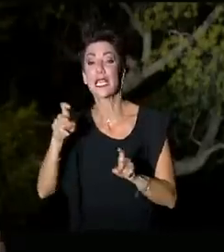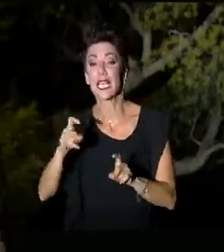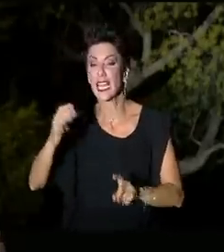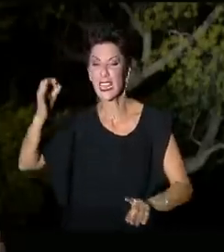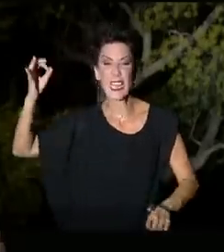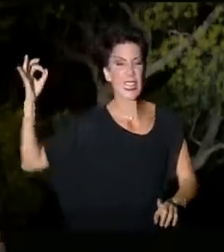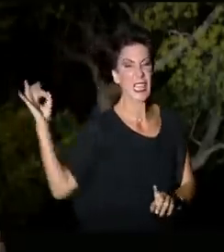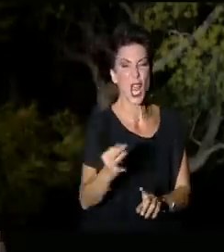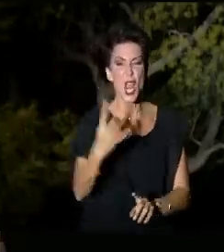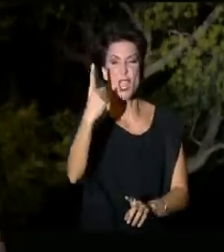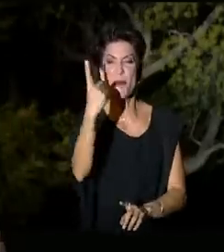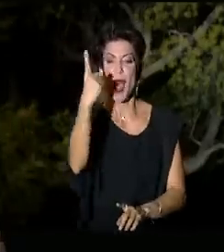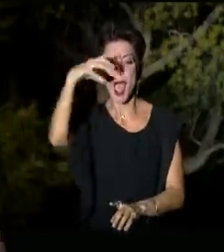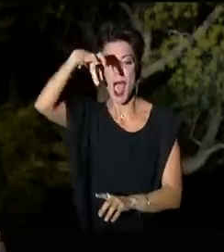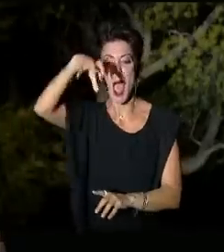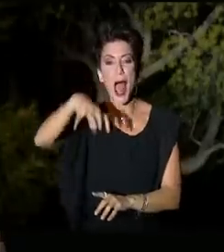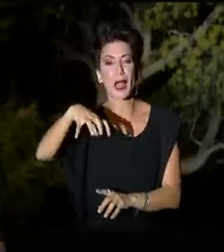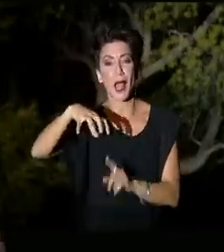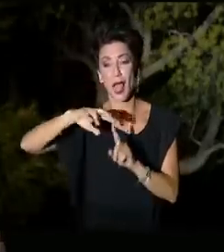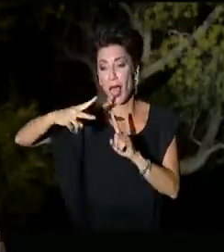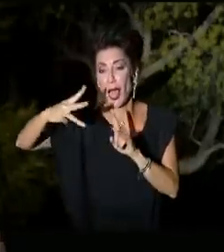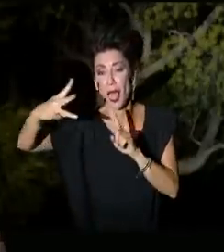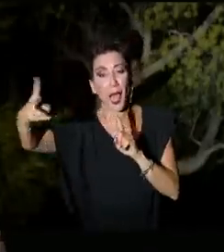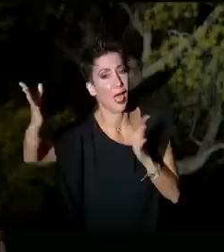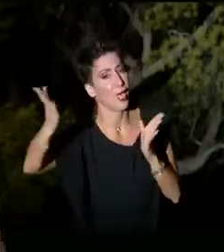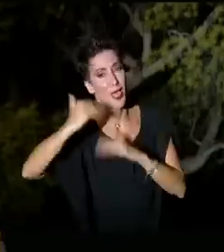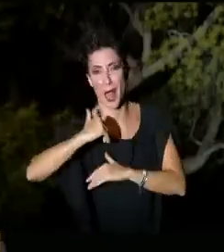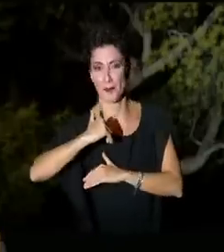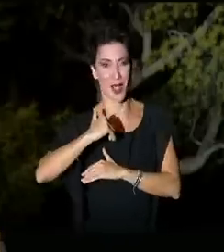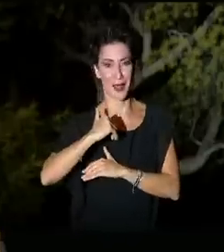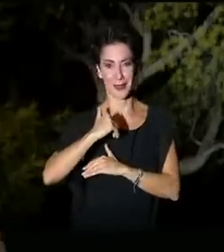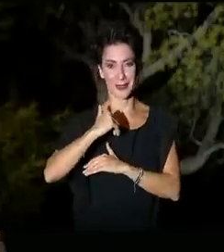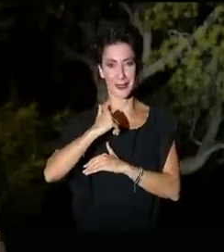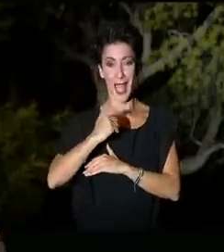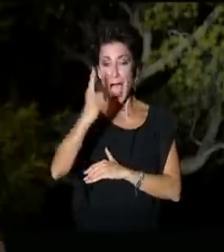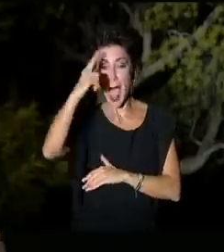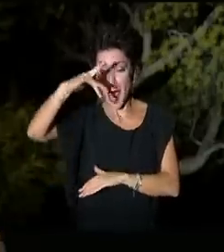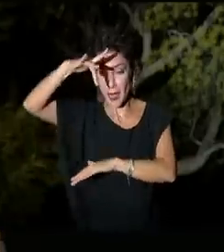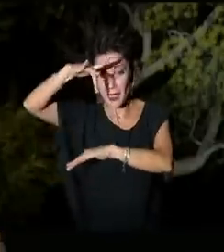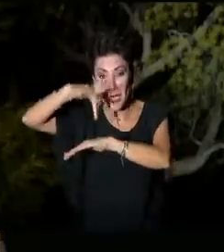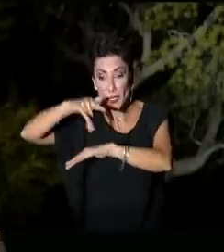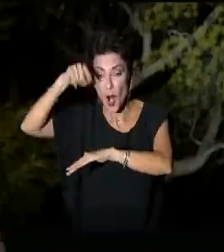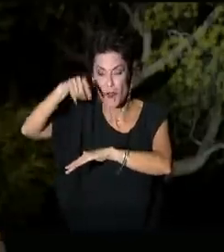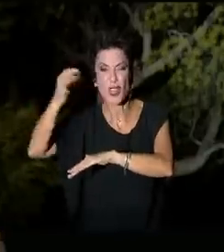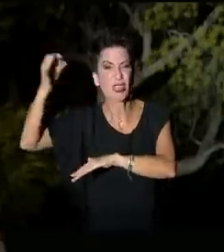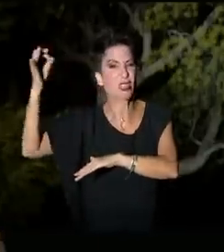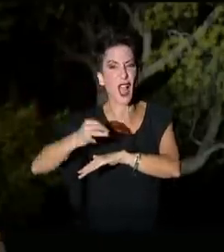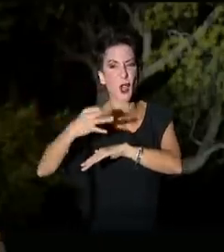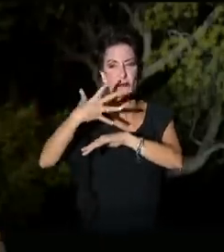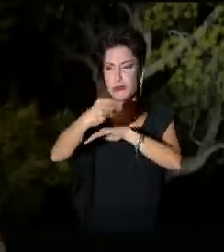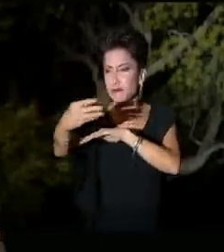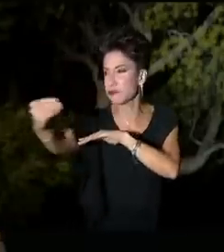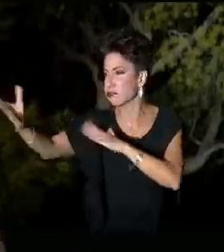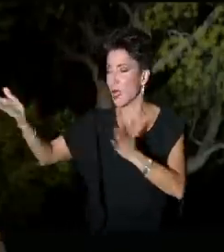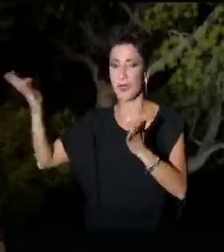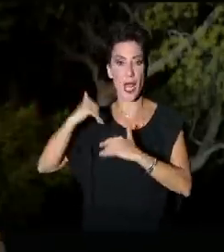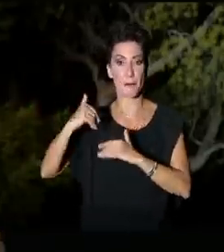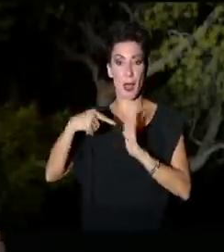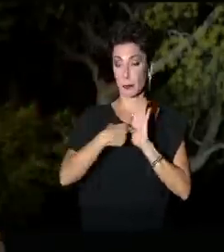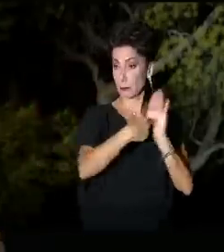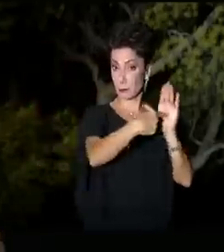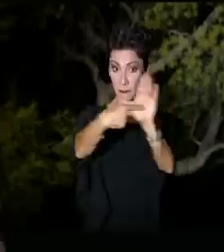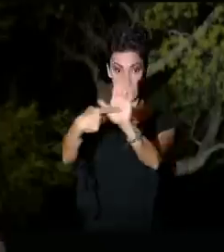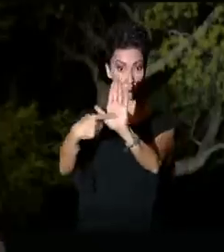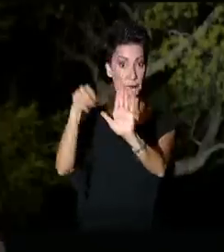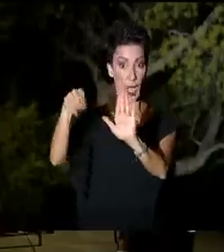μέρος, δεν υπάρχει σε δεύτερο. Φωταγωγώντας τον Παρθενώνα, δηλώνουμε ποιες είναι οι προτεραιότητές μας για